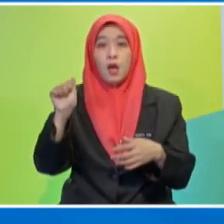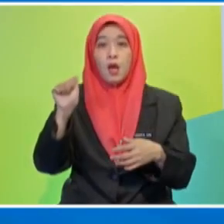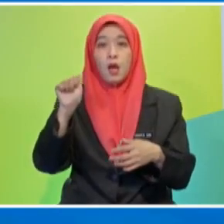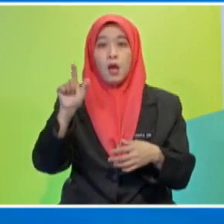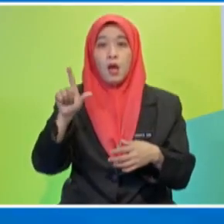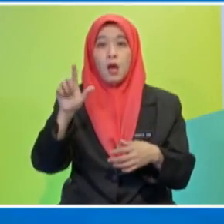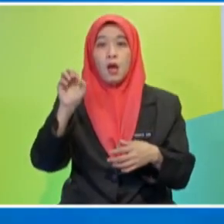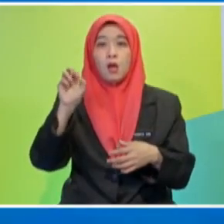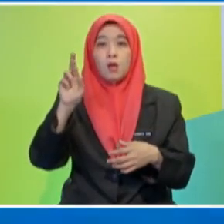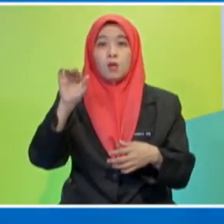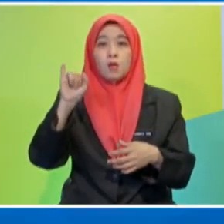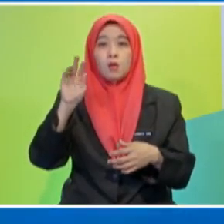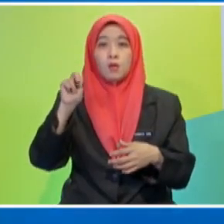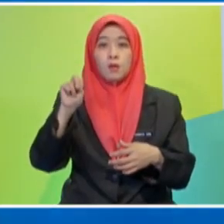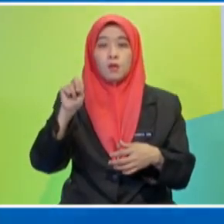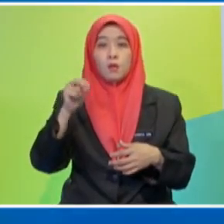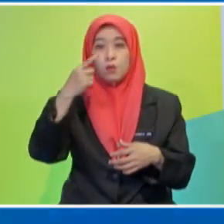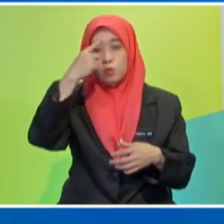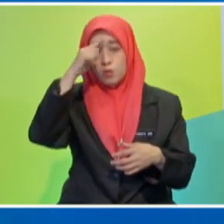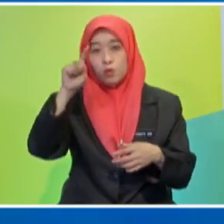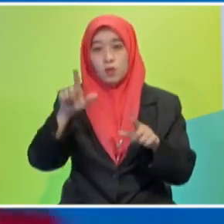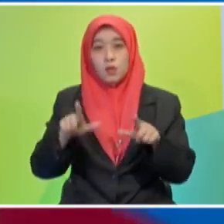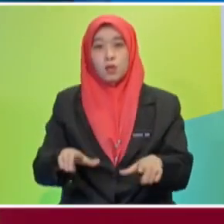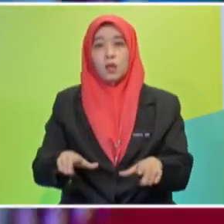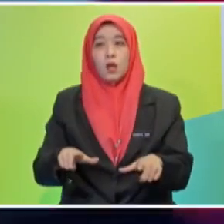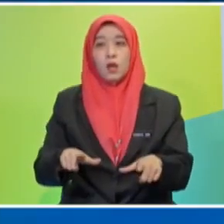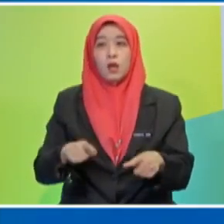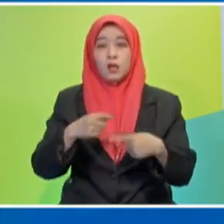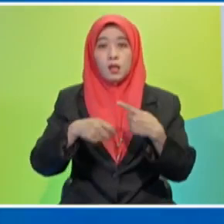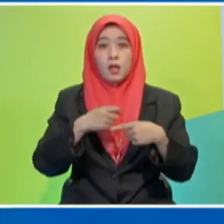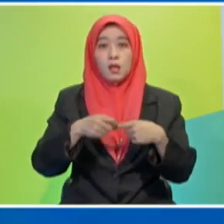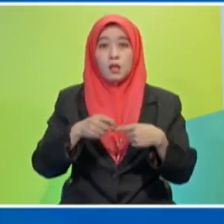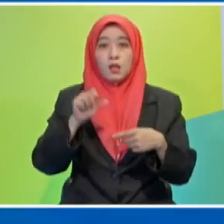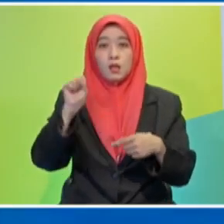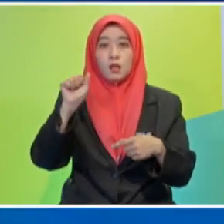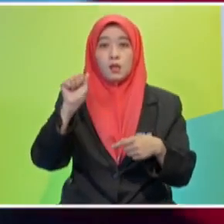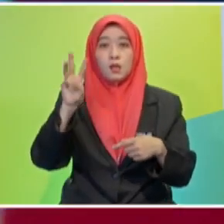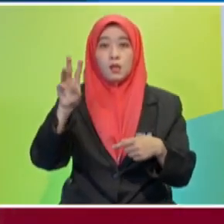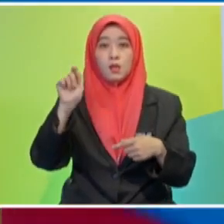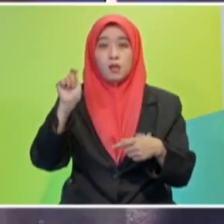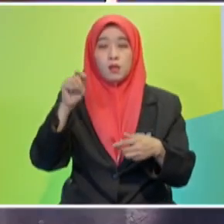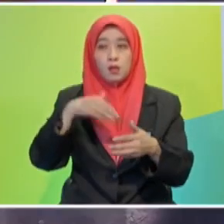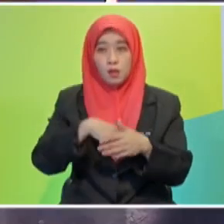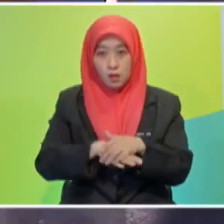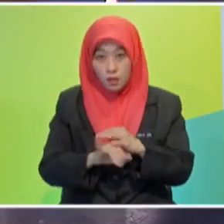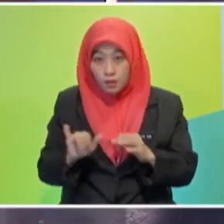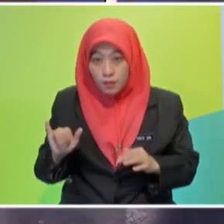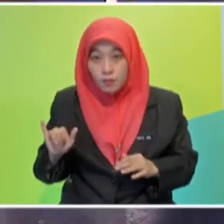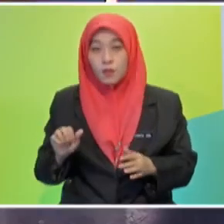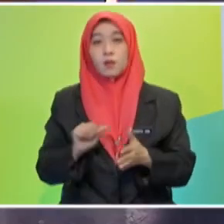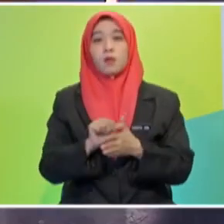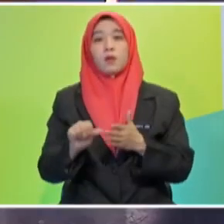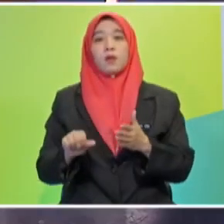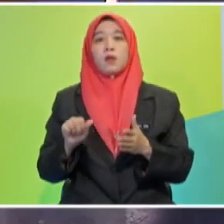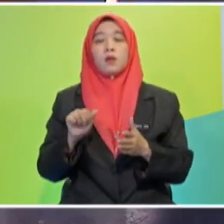alur rim berbentuk bulat, ada alur rim untuk kita letak tali sawat dalam dia. Okey, seterusnya ialah akhir sekali untuk hari